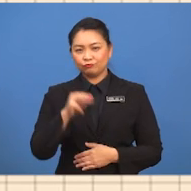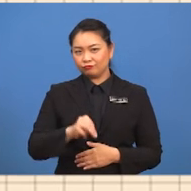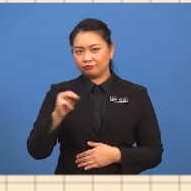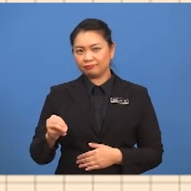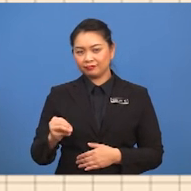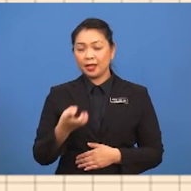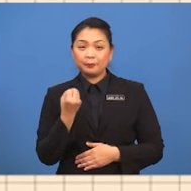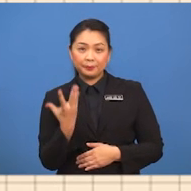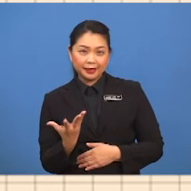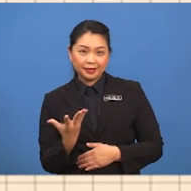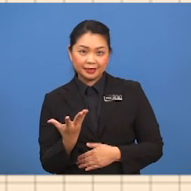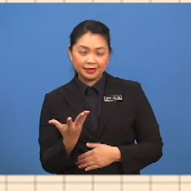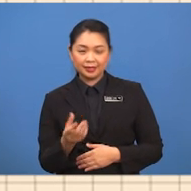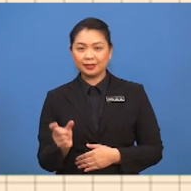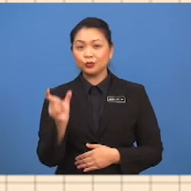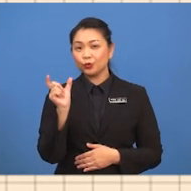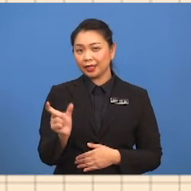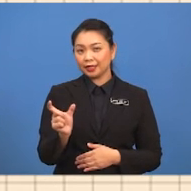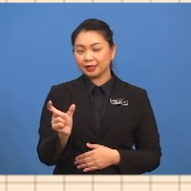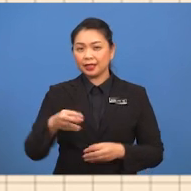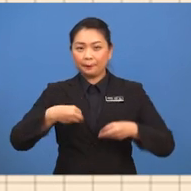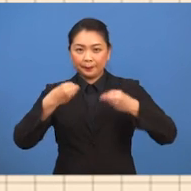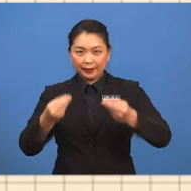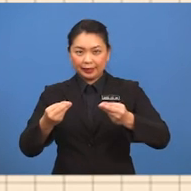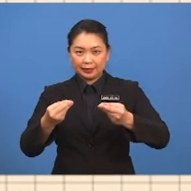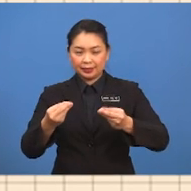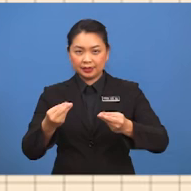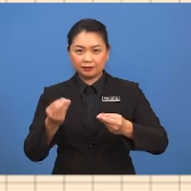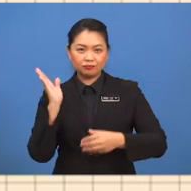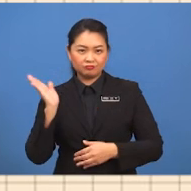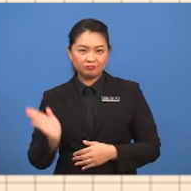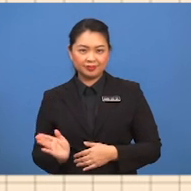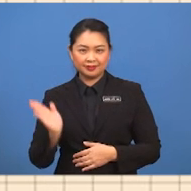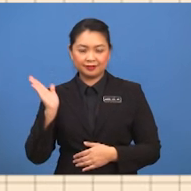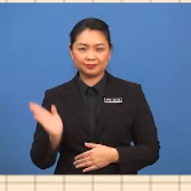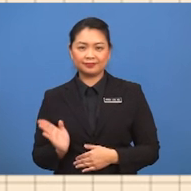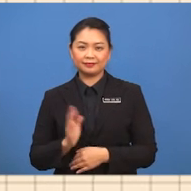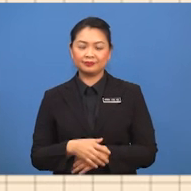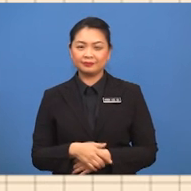Murid-murid, berapakah pula julat bagi soalan ini?